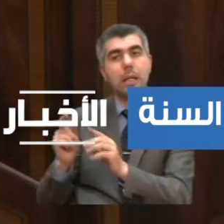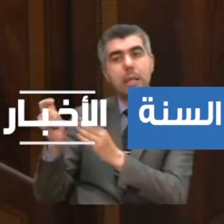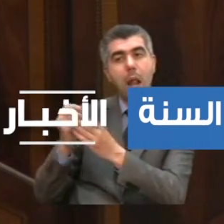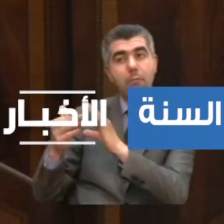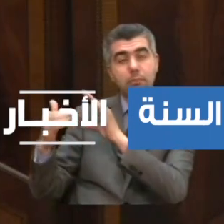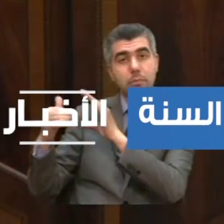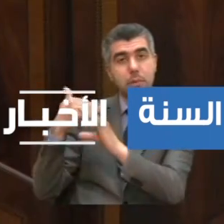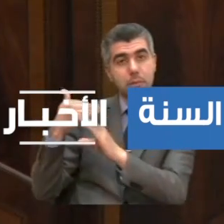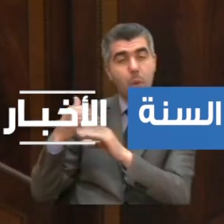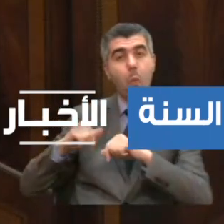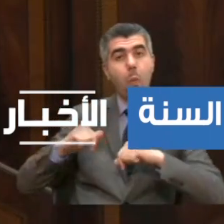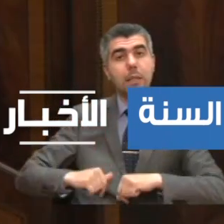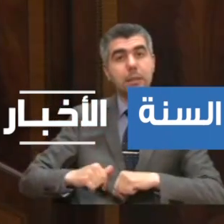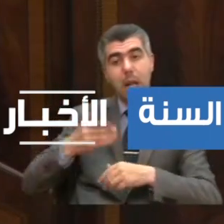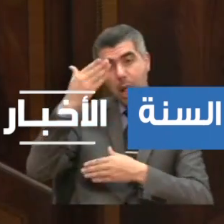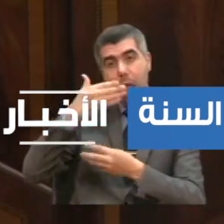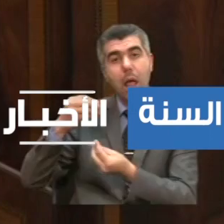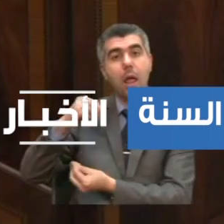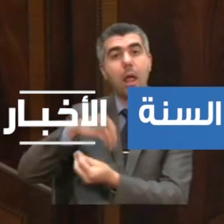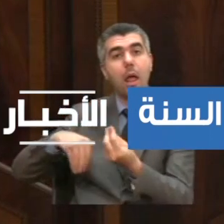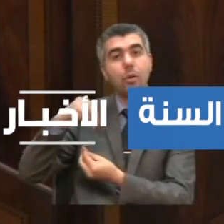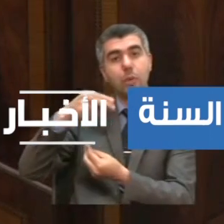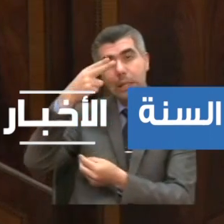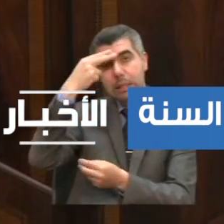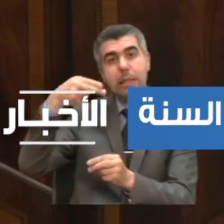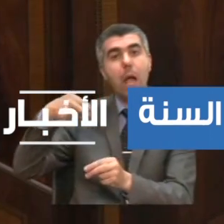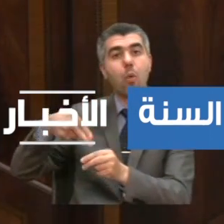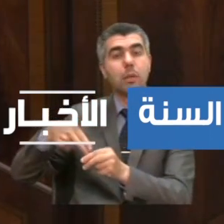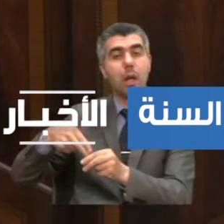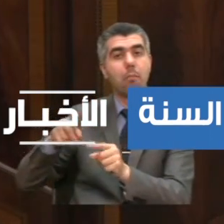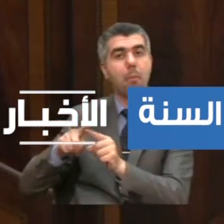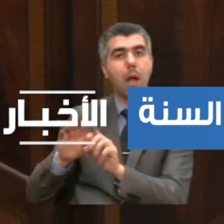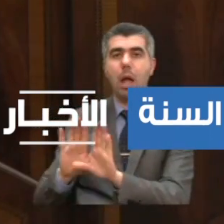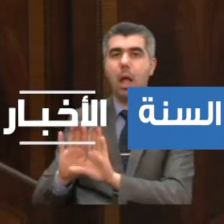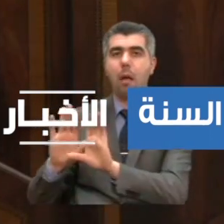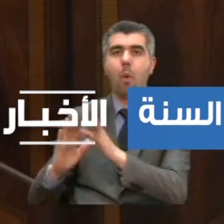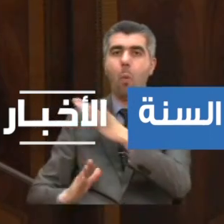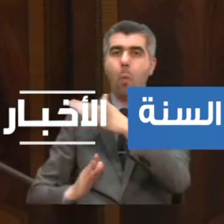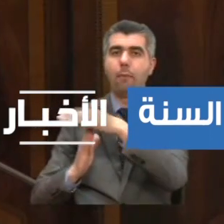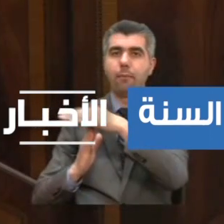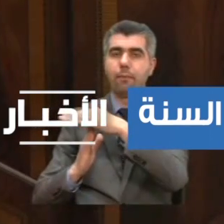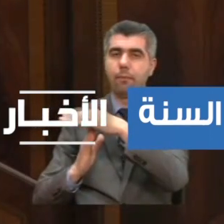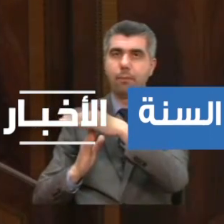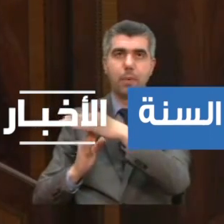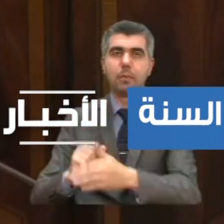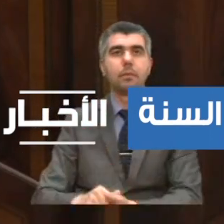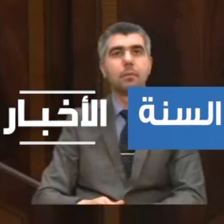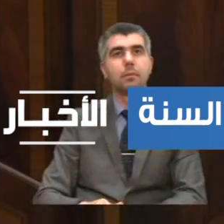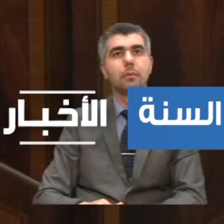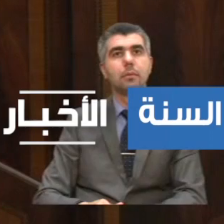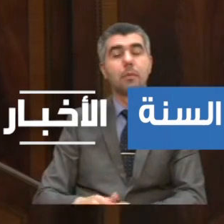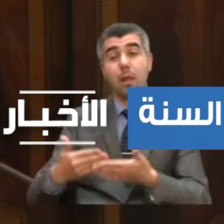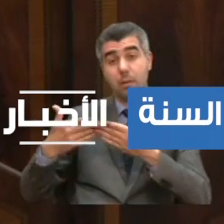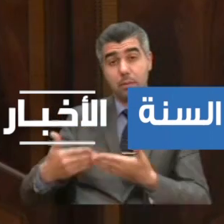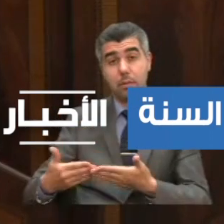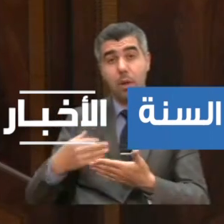رسميا من طرف وزارة الحج في المملكة العربية السعودية أن نطري فيها، أن لم تقع لحد الآن. ولحد الآن